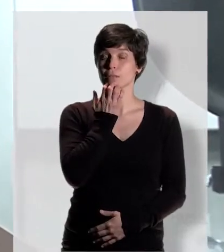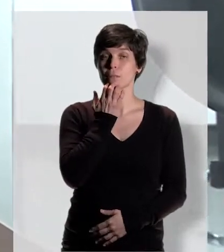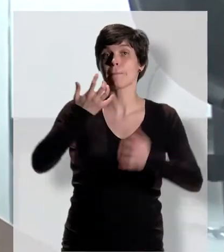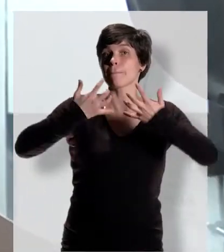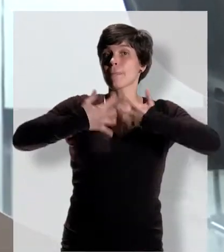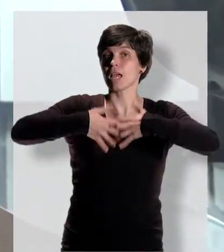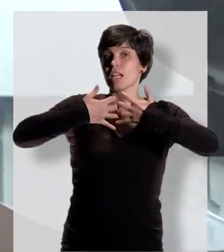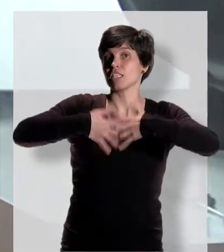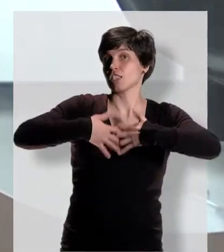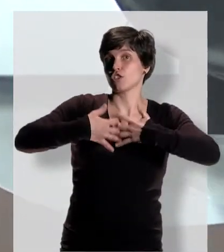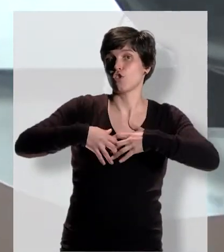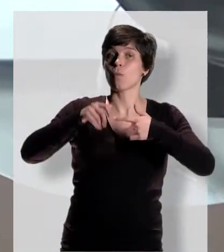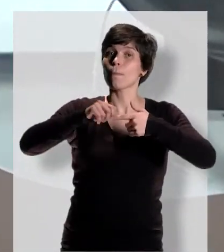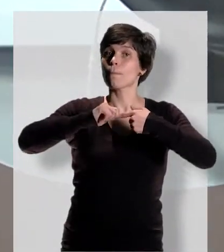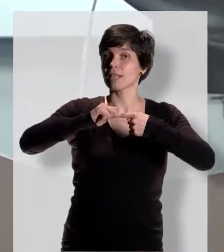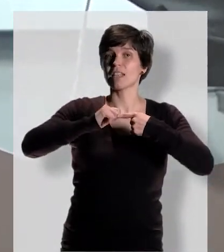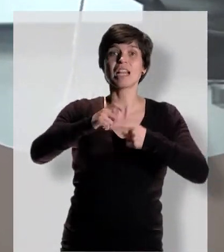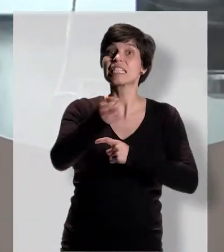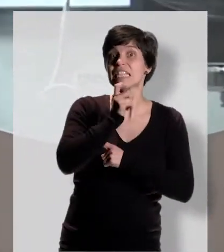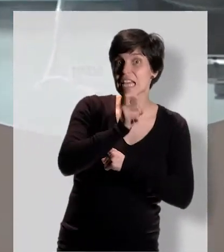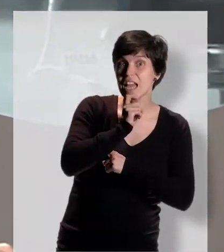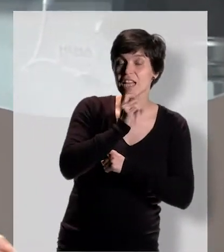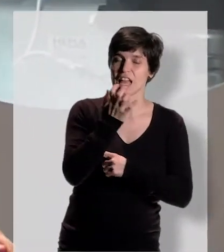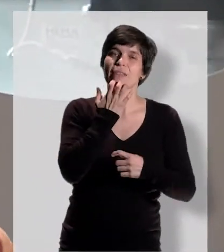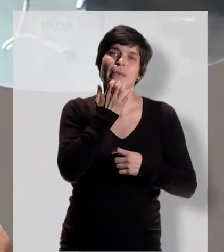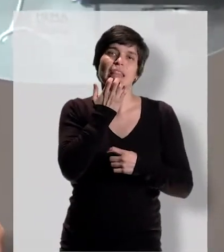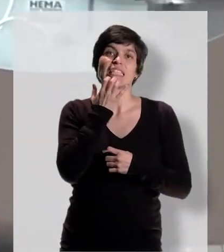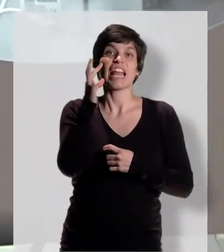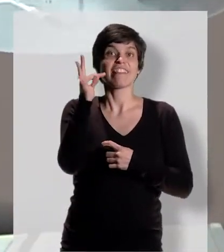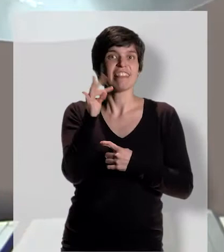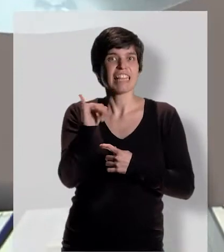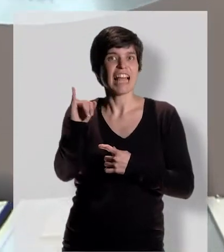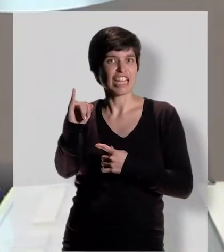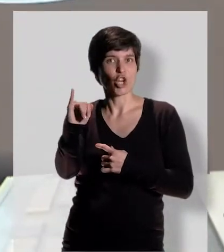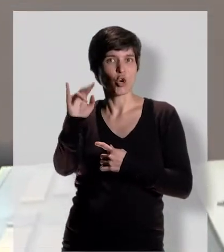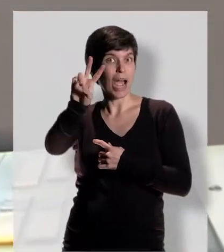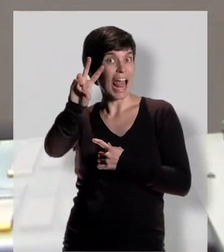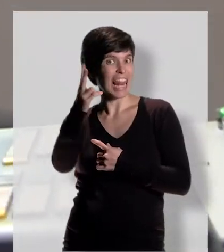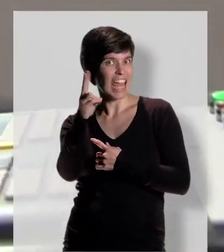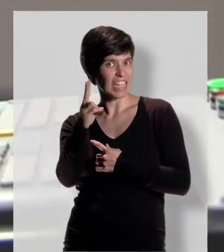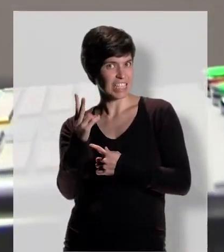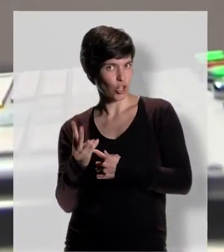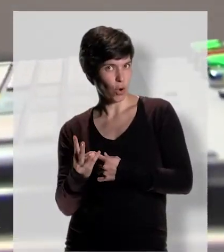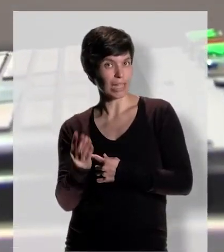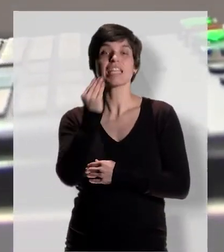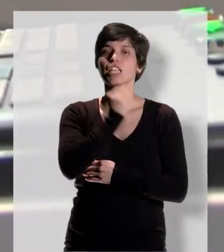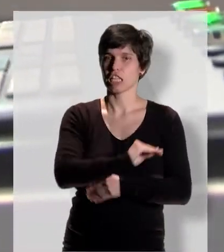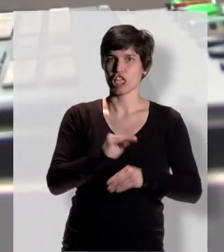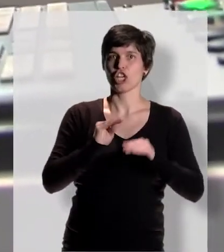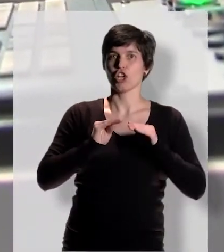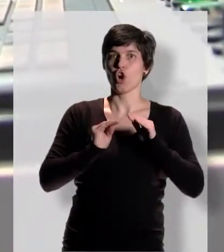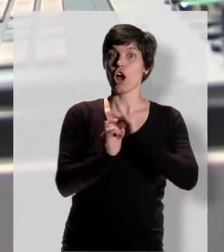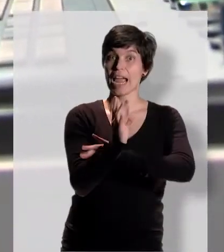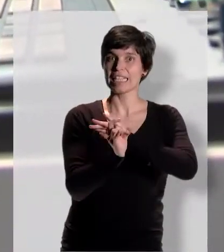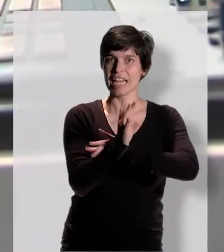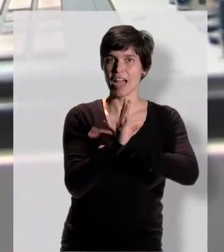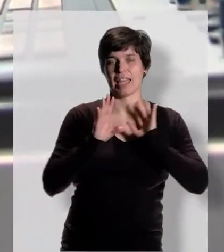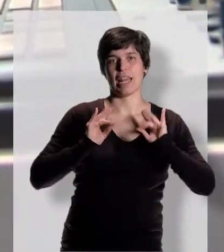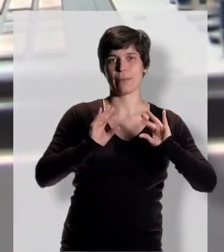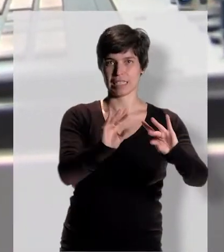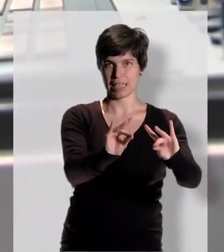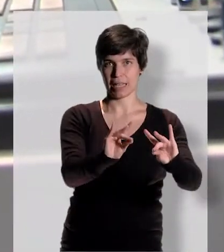Mekanizatzeko material zailekin eginiko piezentzat, ala nola, titaniozko aleazioentzat, kriogenia erabiltzen